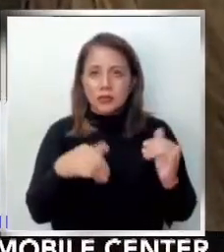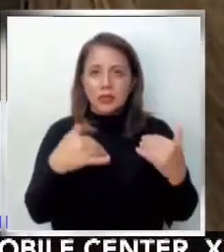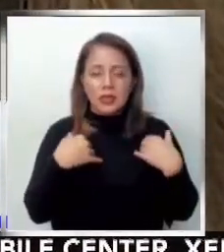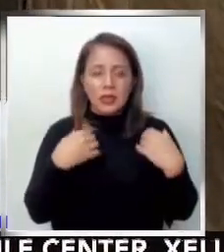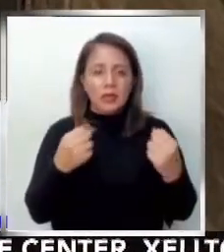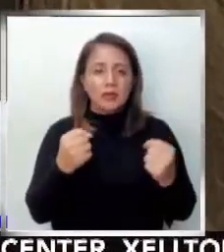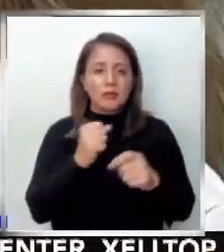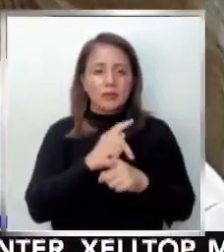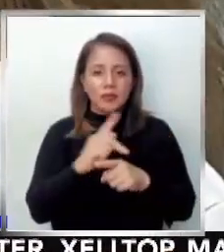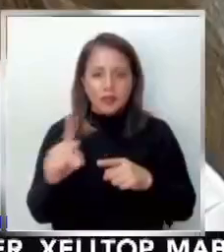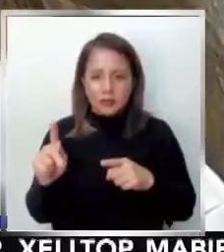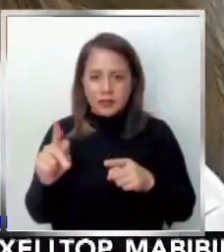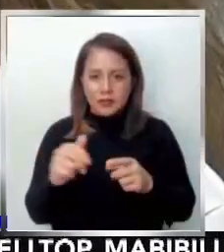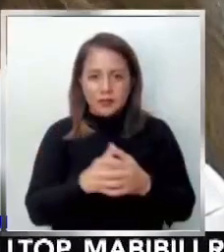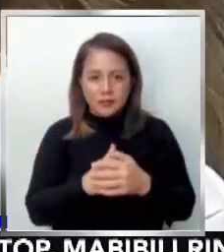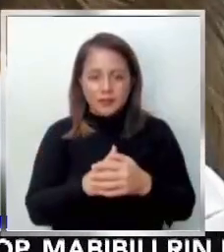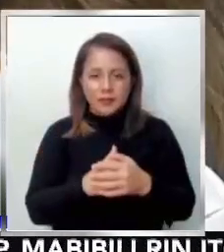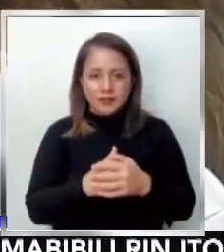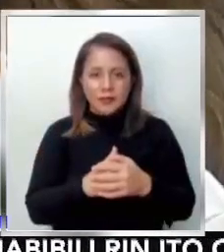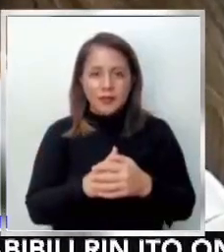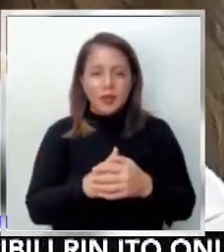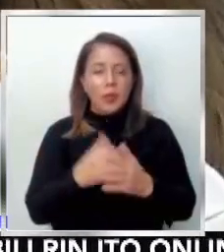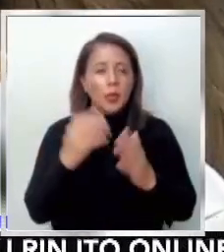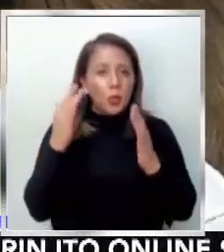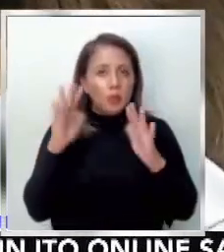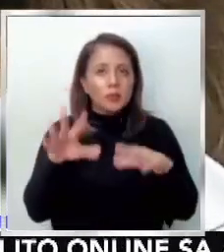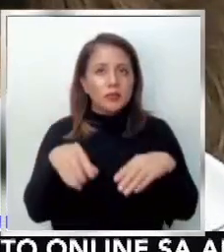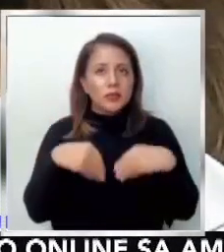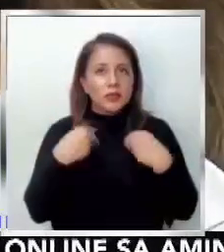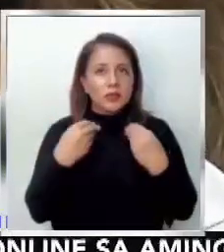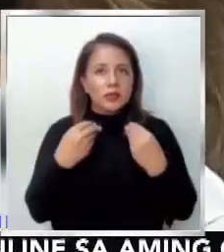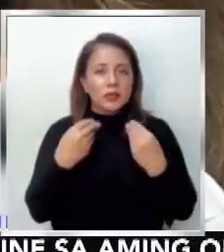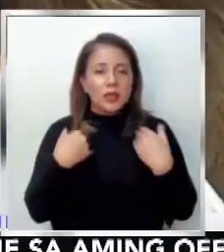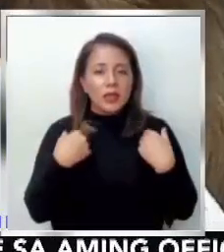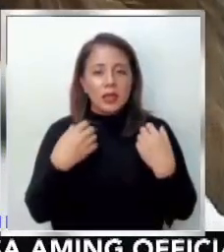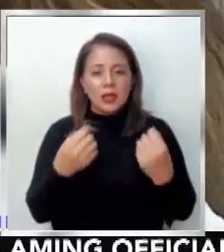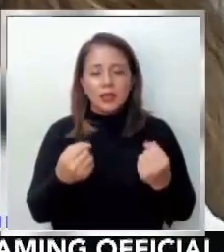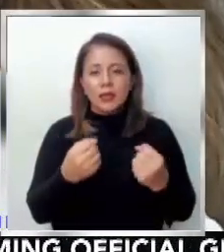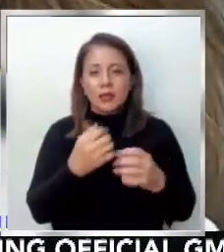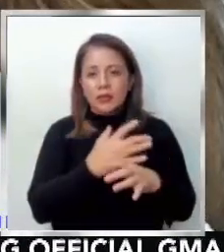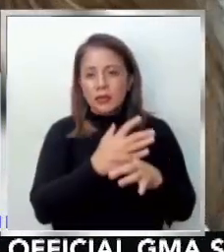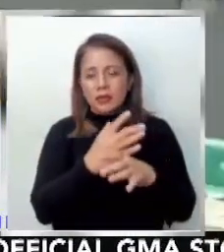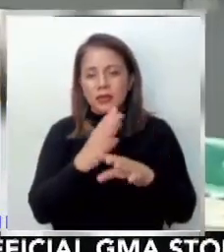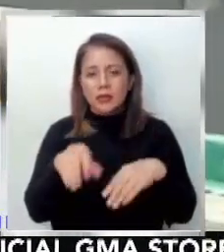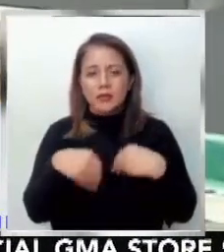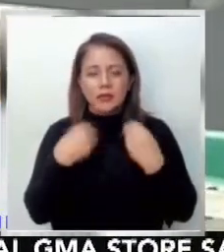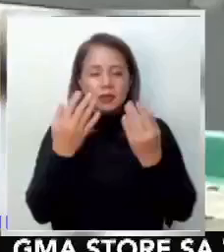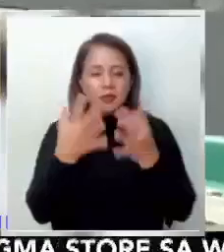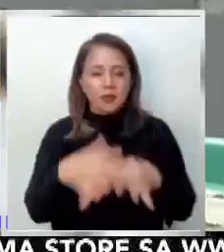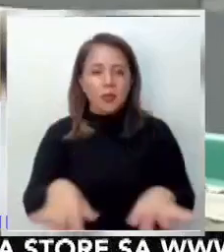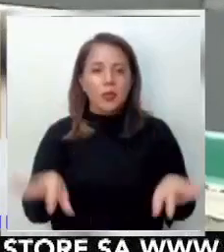pa rin po yung sana bigyan natin ng, I mean yung healthcare po yung bigyan natin ng importansya sa...